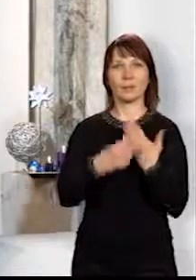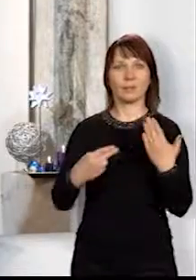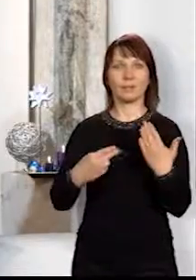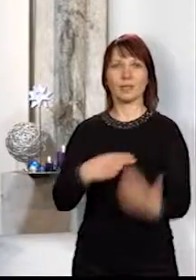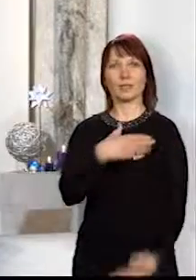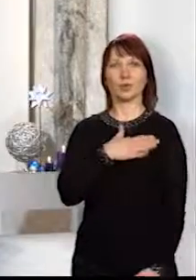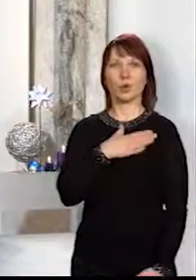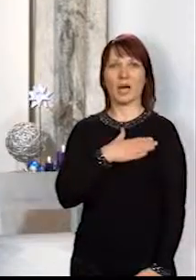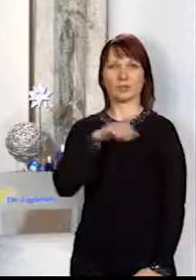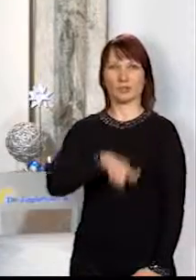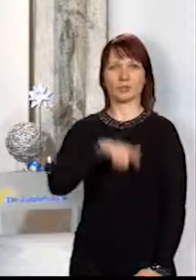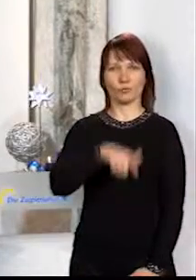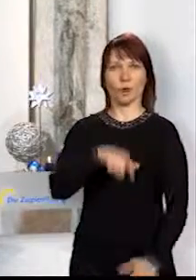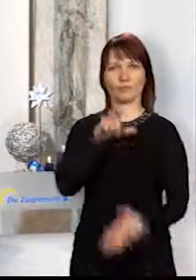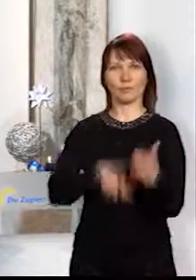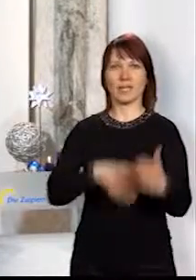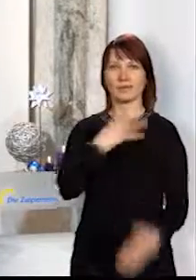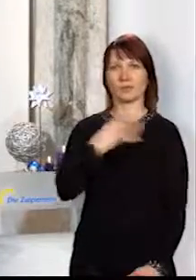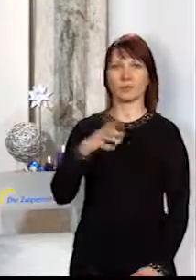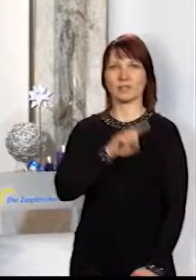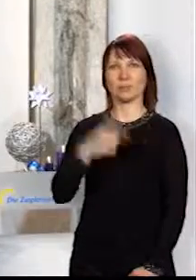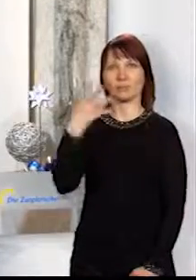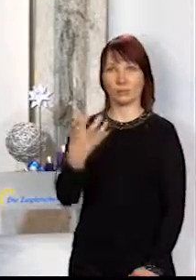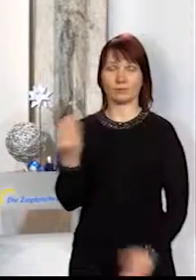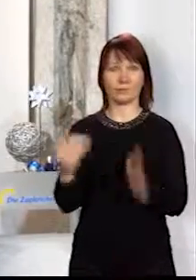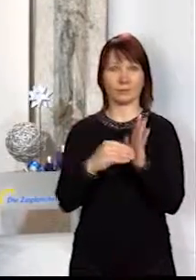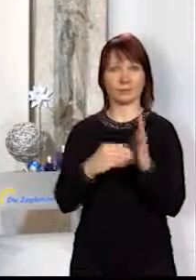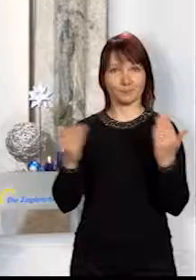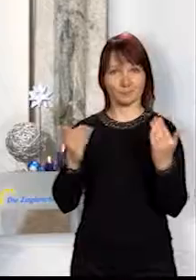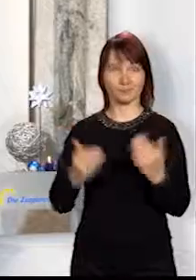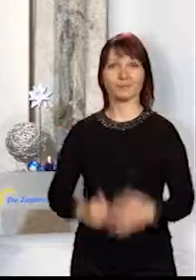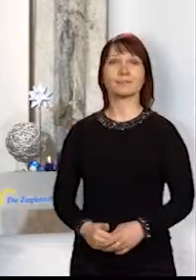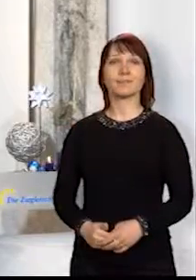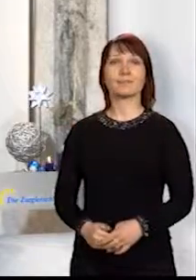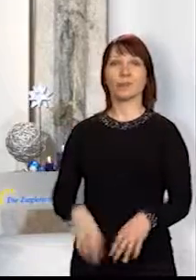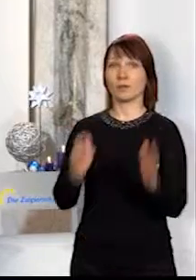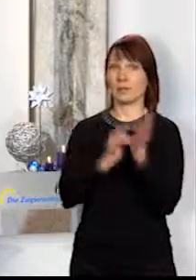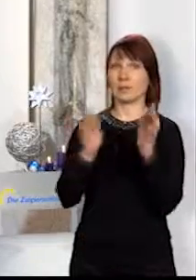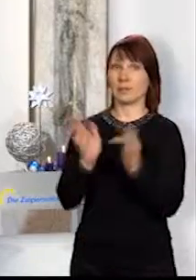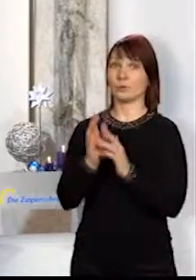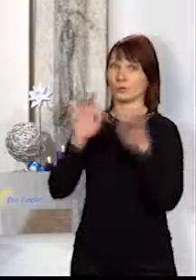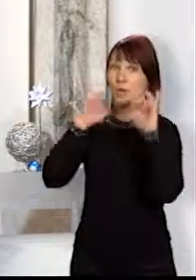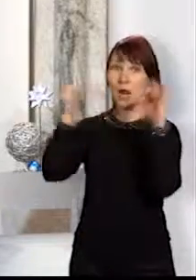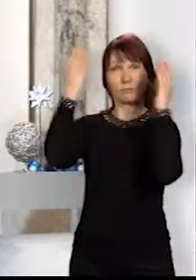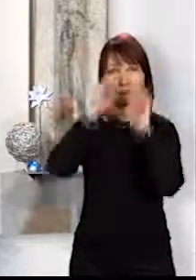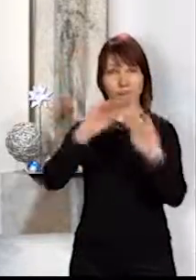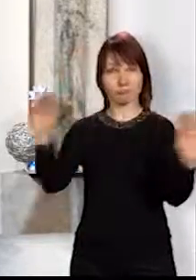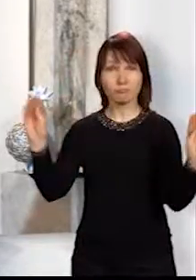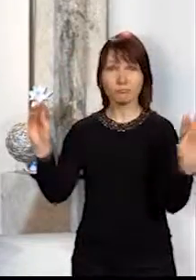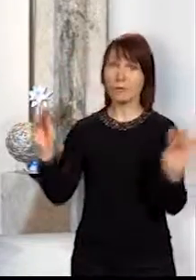In der Bibel, in Johannes 12, Verse 44 bis 50 steht: Jesus aber